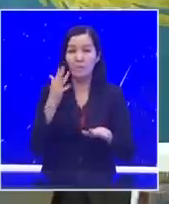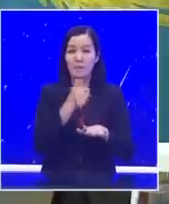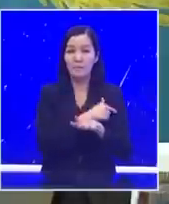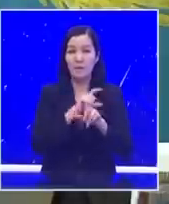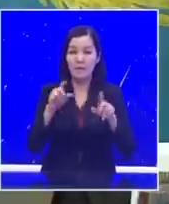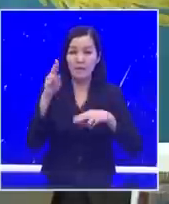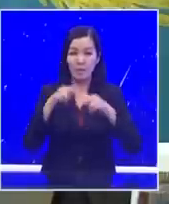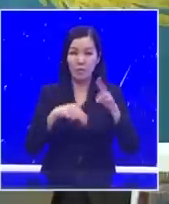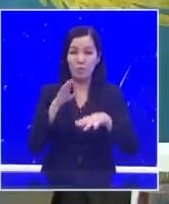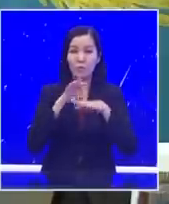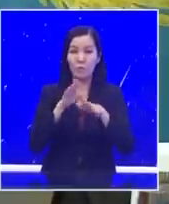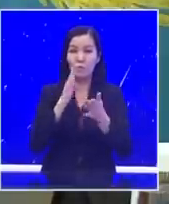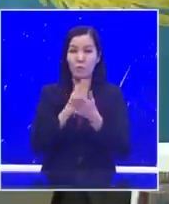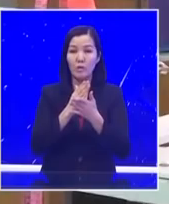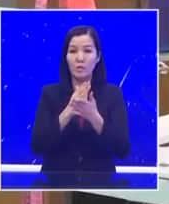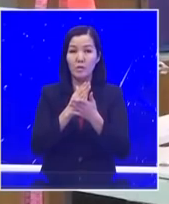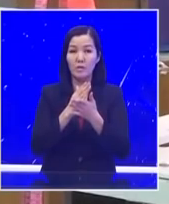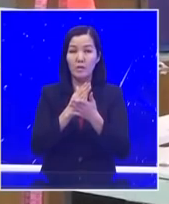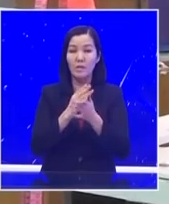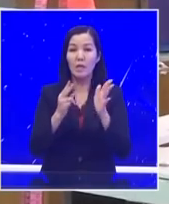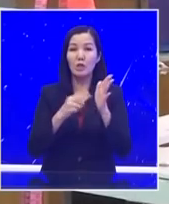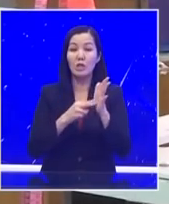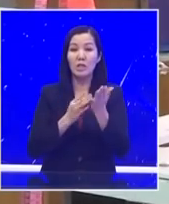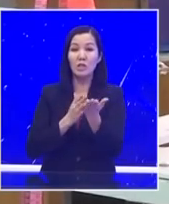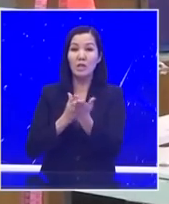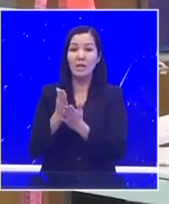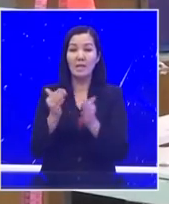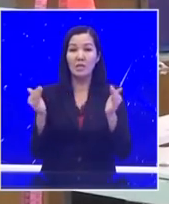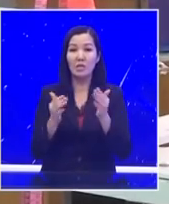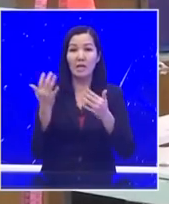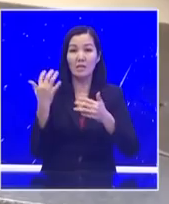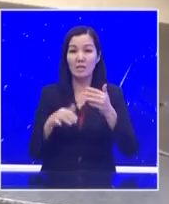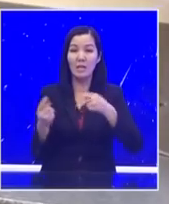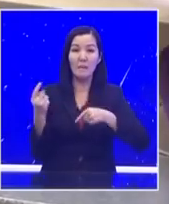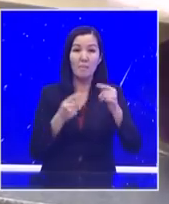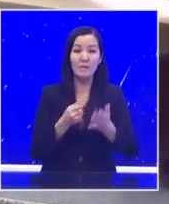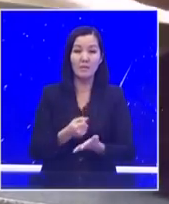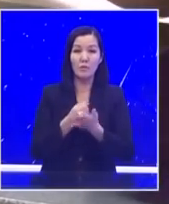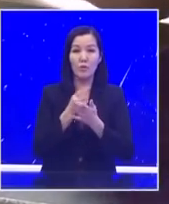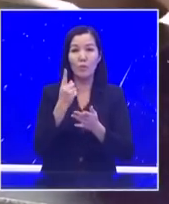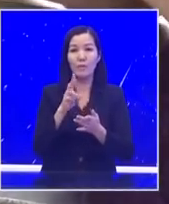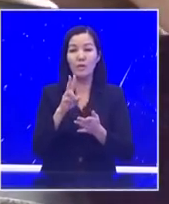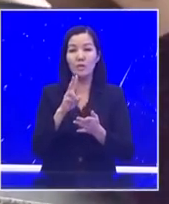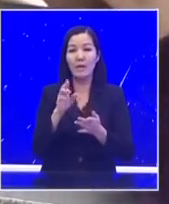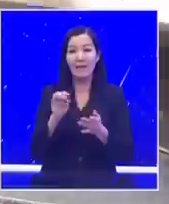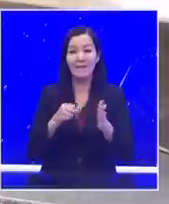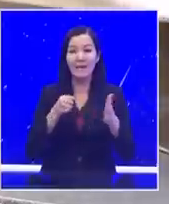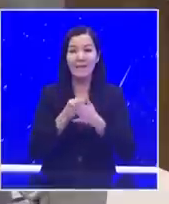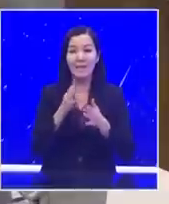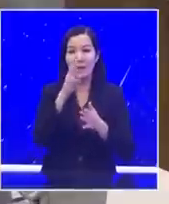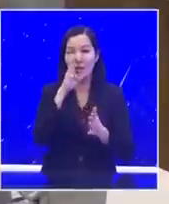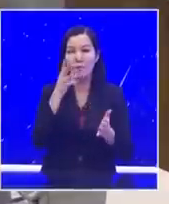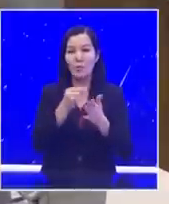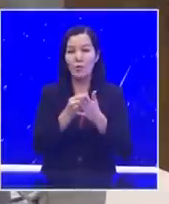больниц будем строить. Это когда было такое? 7-шісі шағын және орта бизнесті қолдау. 1-ші қазанға дейін еңбекақы төлеу